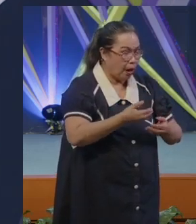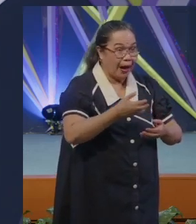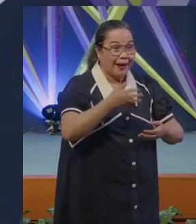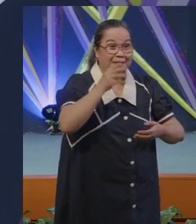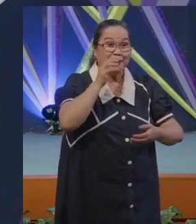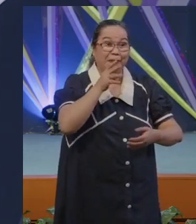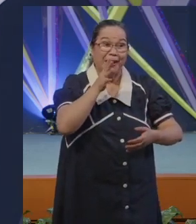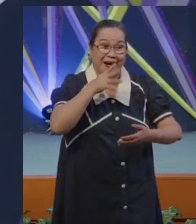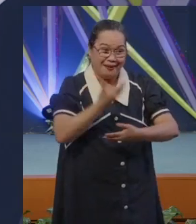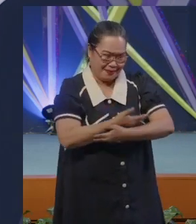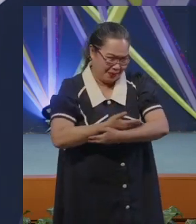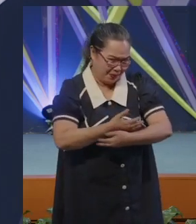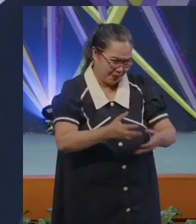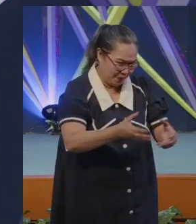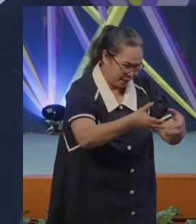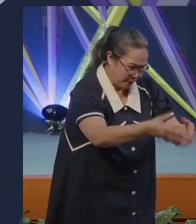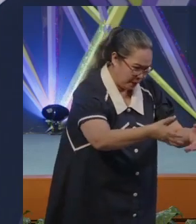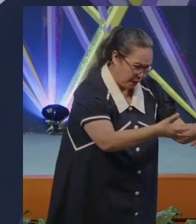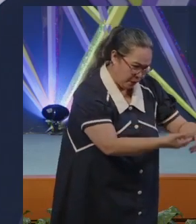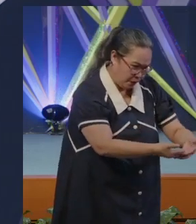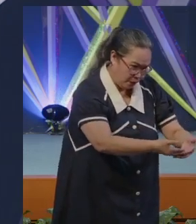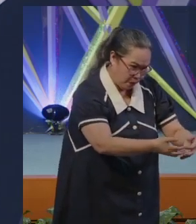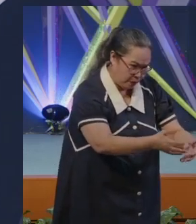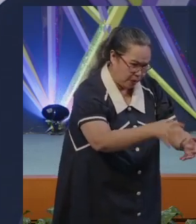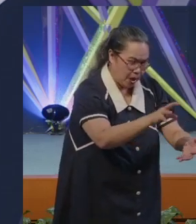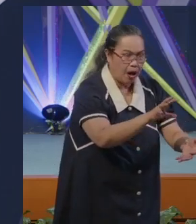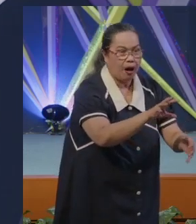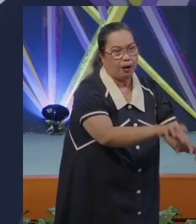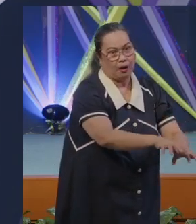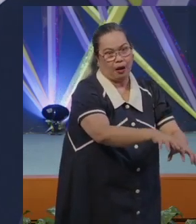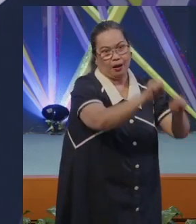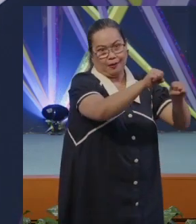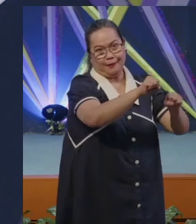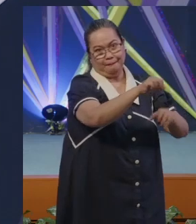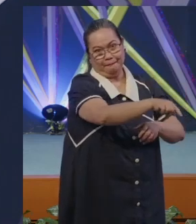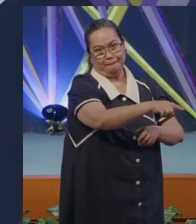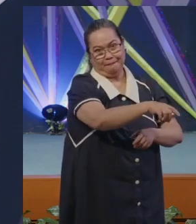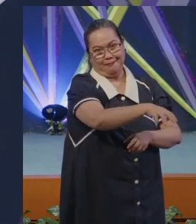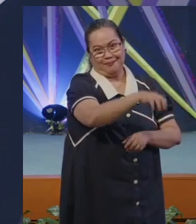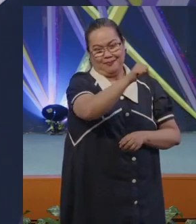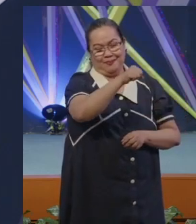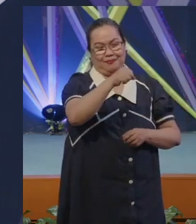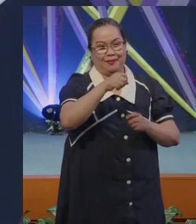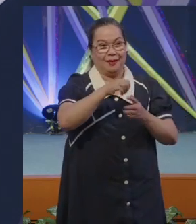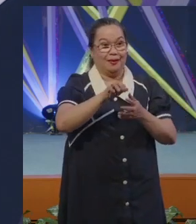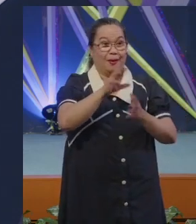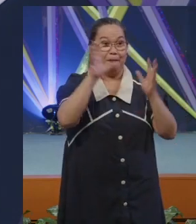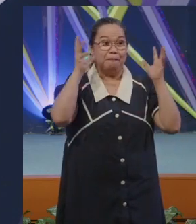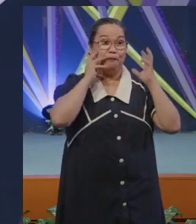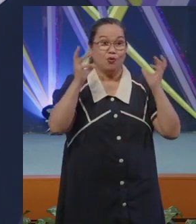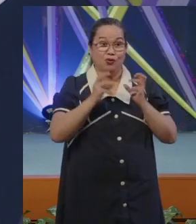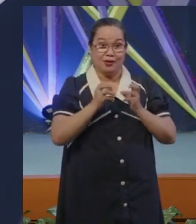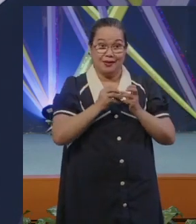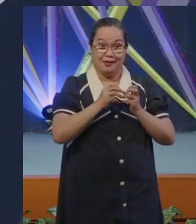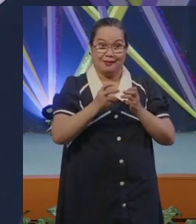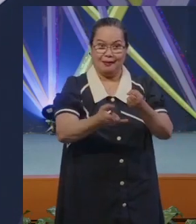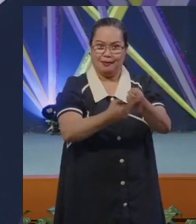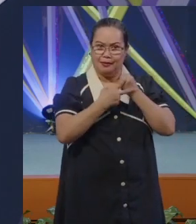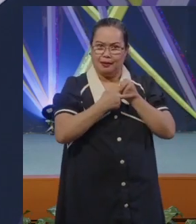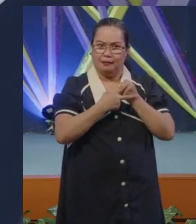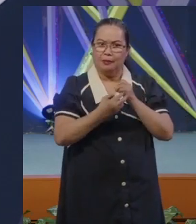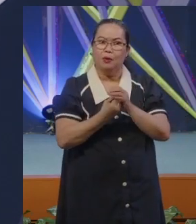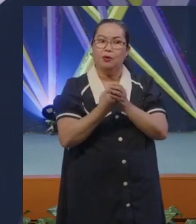makikita ang kapangyarihan ng Diyos. Imbis na mamatay si Moses, siya po ay iniligtas ng Panginoon at ang nagpalaki sa